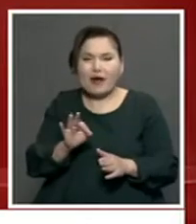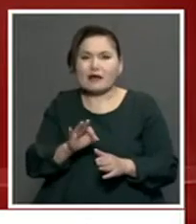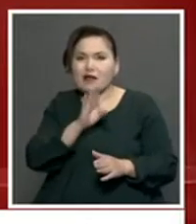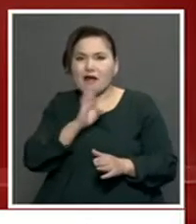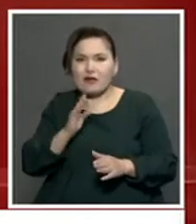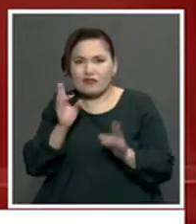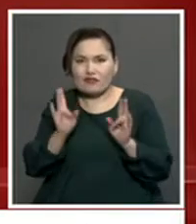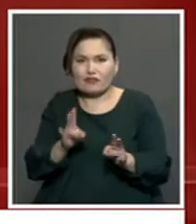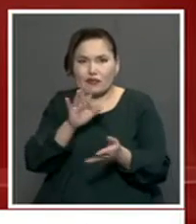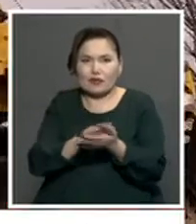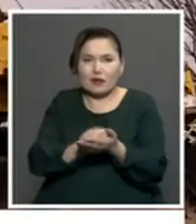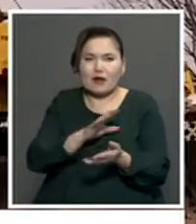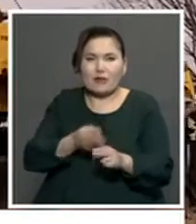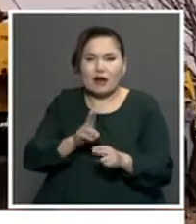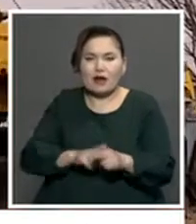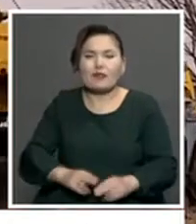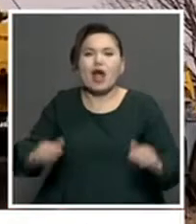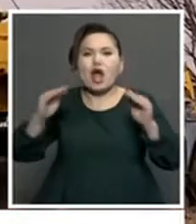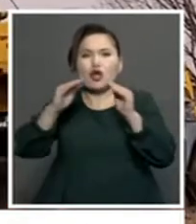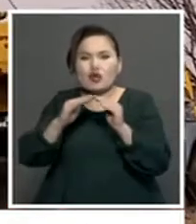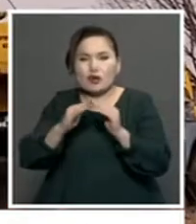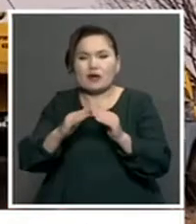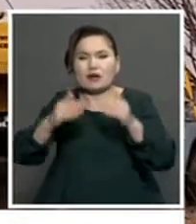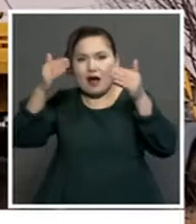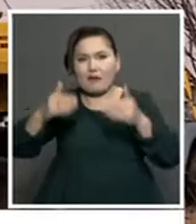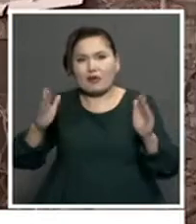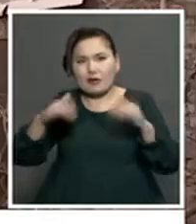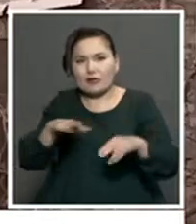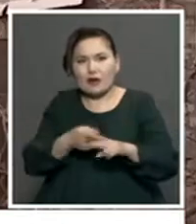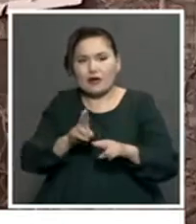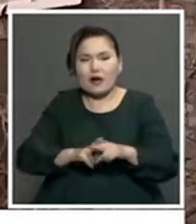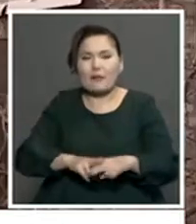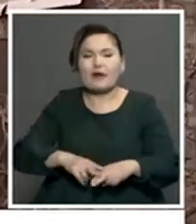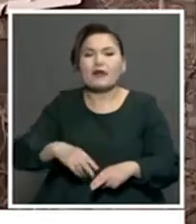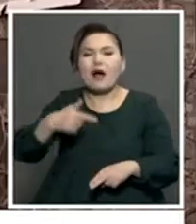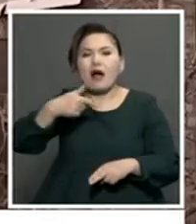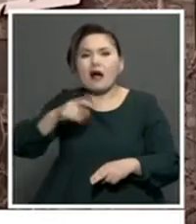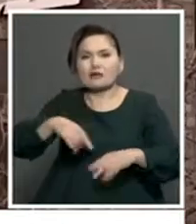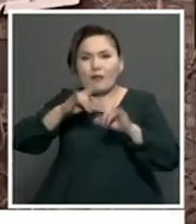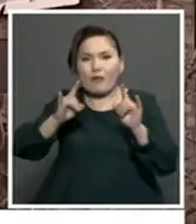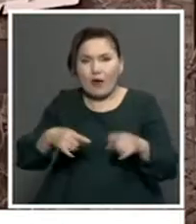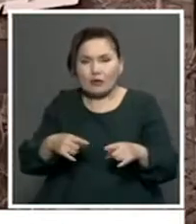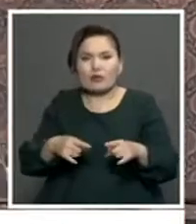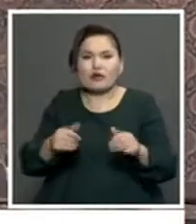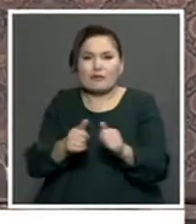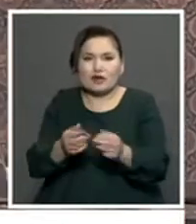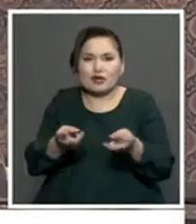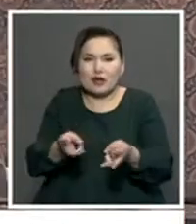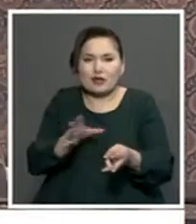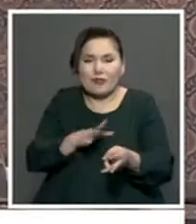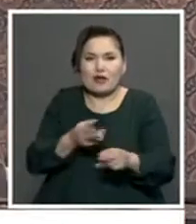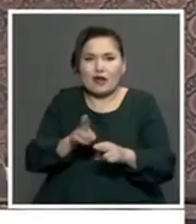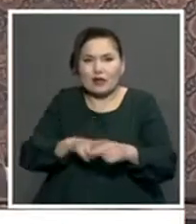шыққан жоқ, алайда тұрғын үйдің қабырғалары мен шатыры қирады. Болжам бойынша баллон пештің жанында тұрған. Апатқа осы жағдай себеп болуы